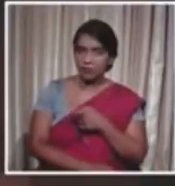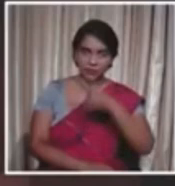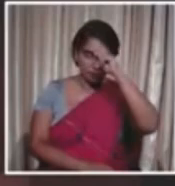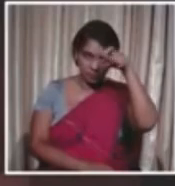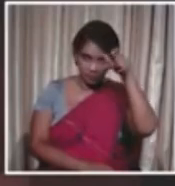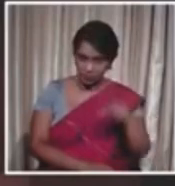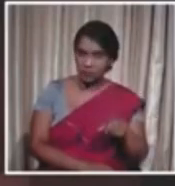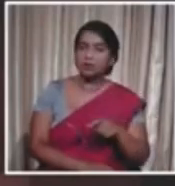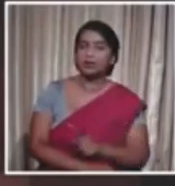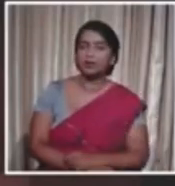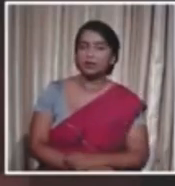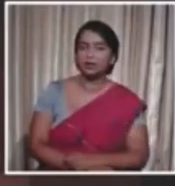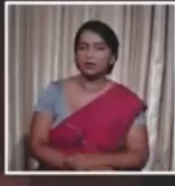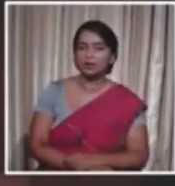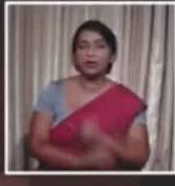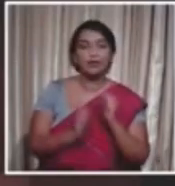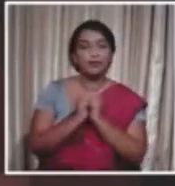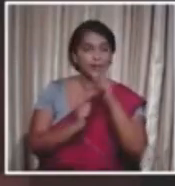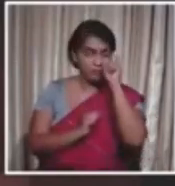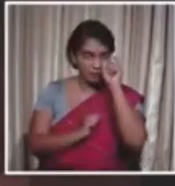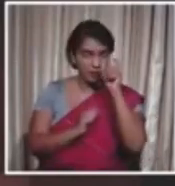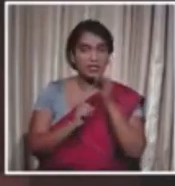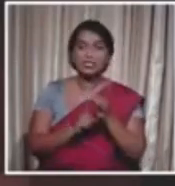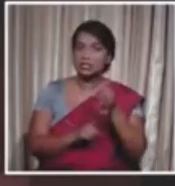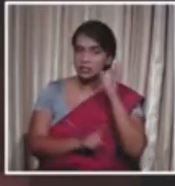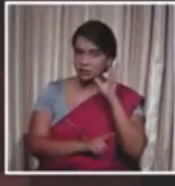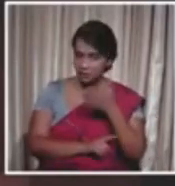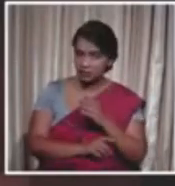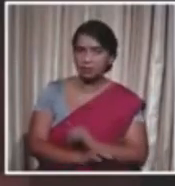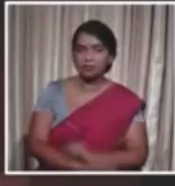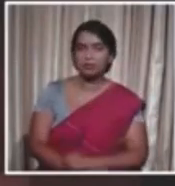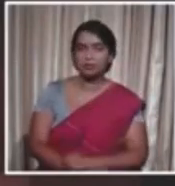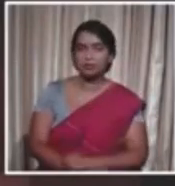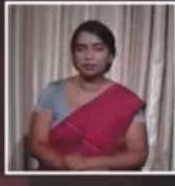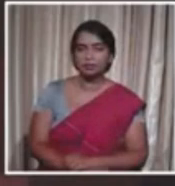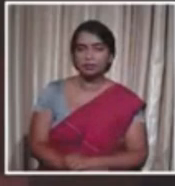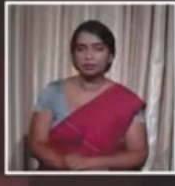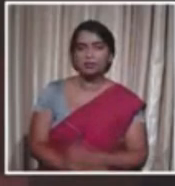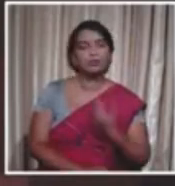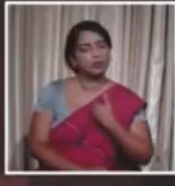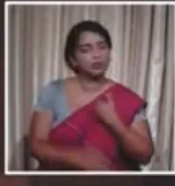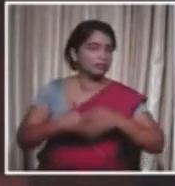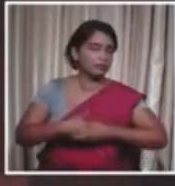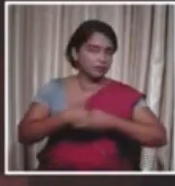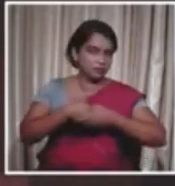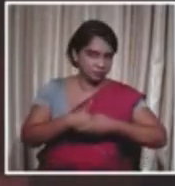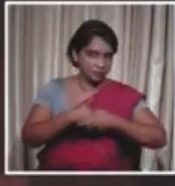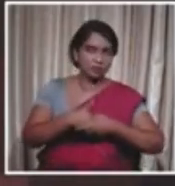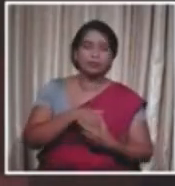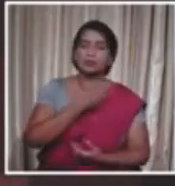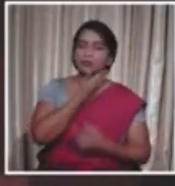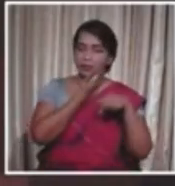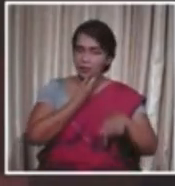mathithumata weda balapu janadhipati thumata ape suba patum